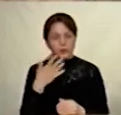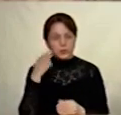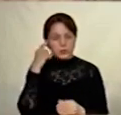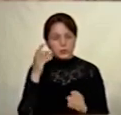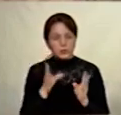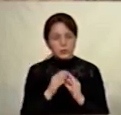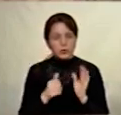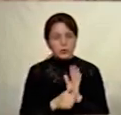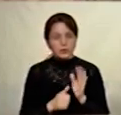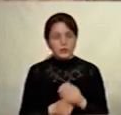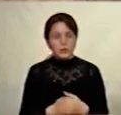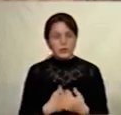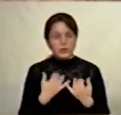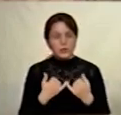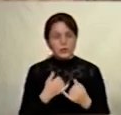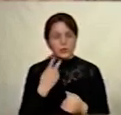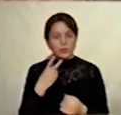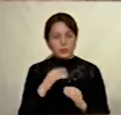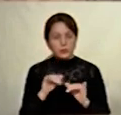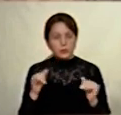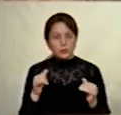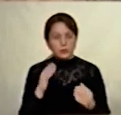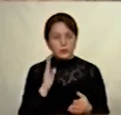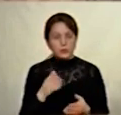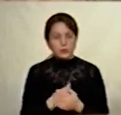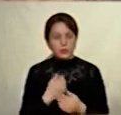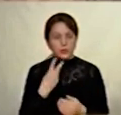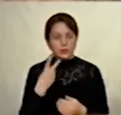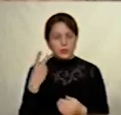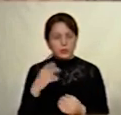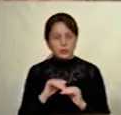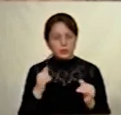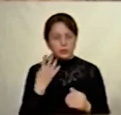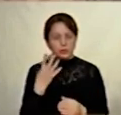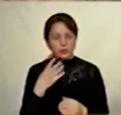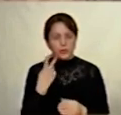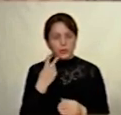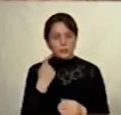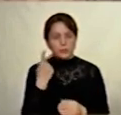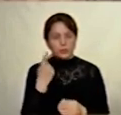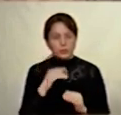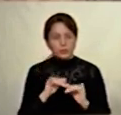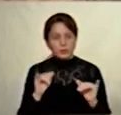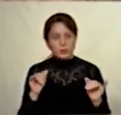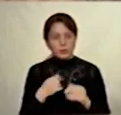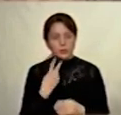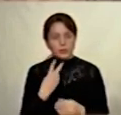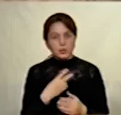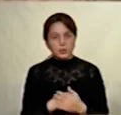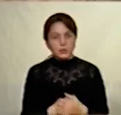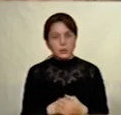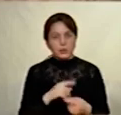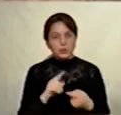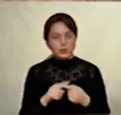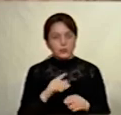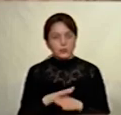bilan 6. Endi esa 2 ni ko'paytiramiz. 2 ni 2 ga ko'paytirsak 4, 2 ni 1 ga ko'paytirsak 2.